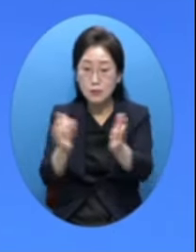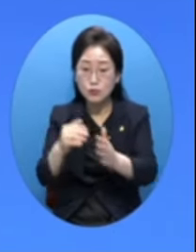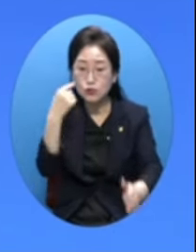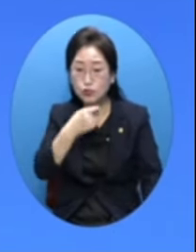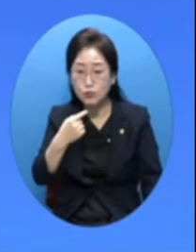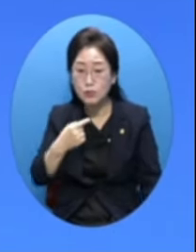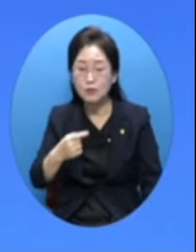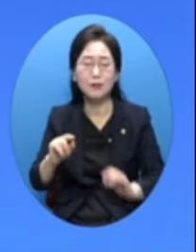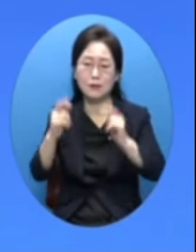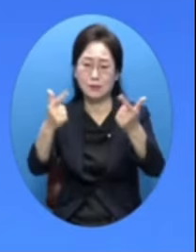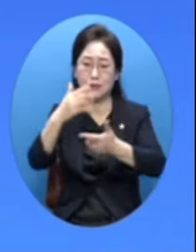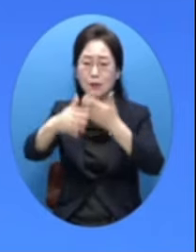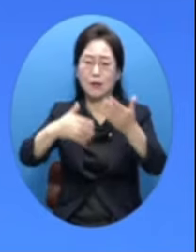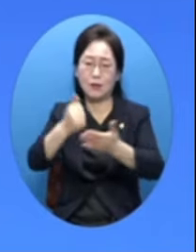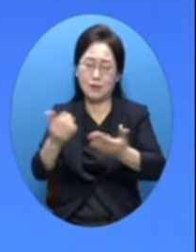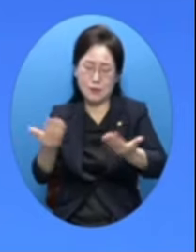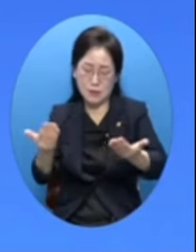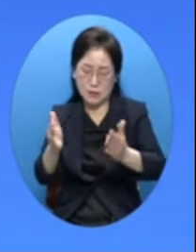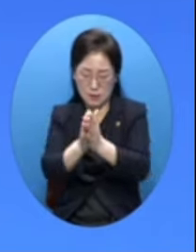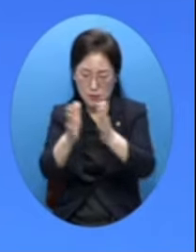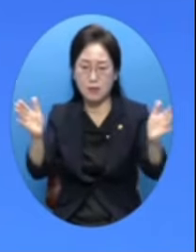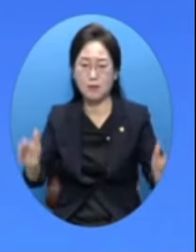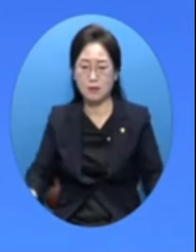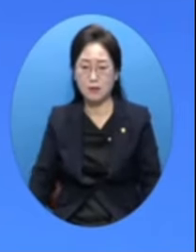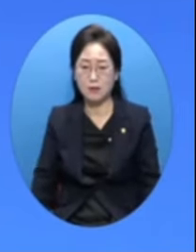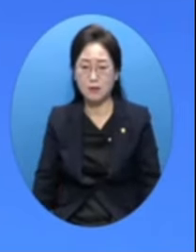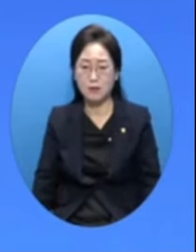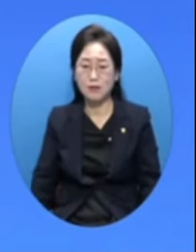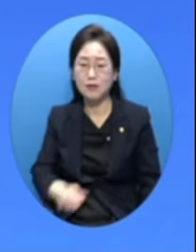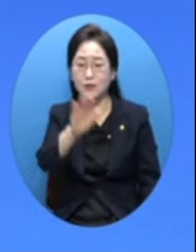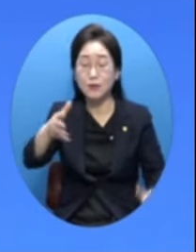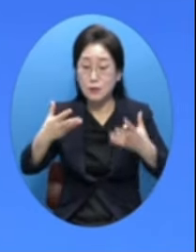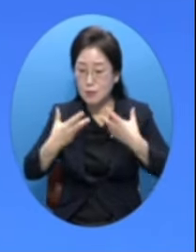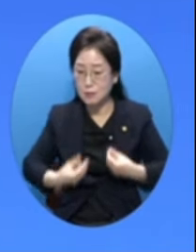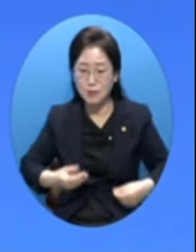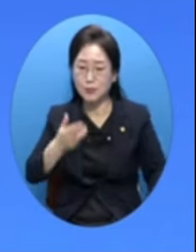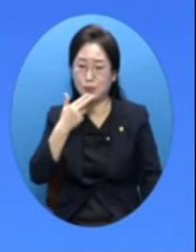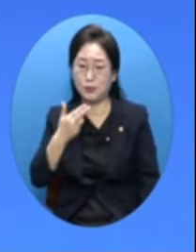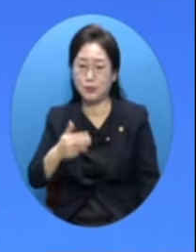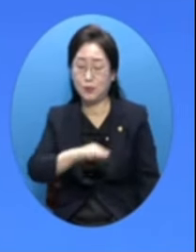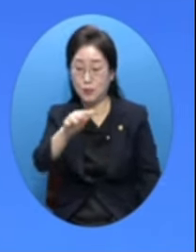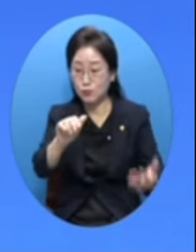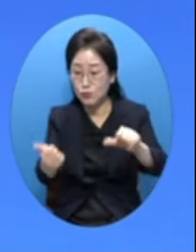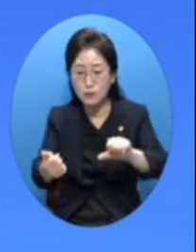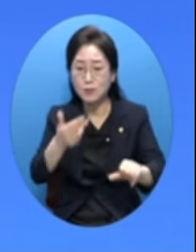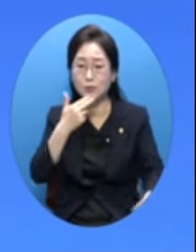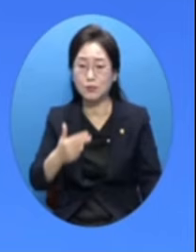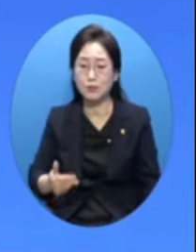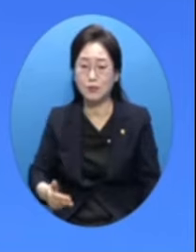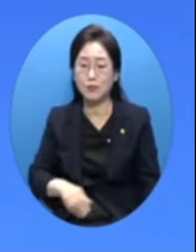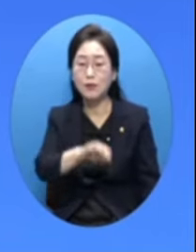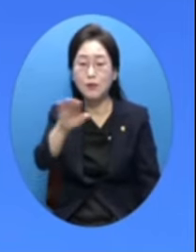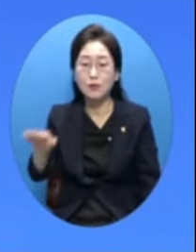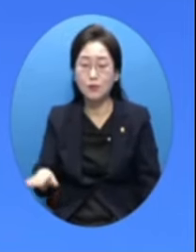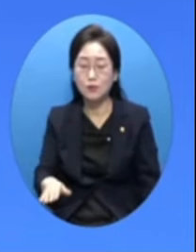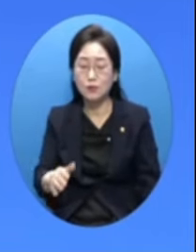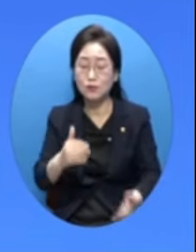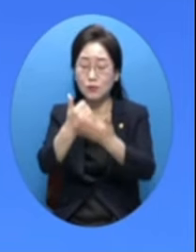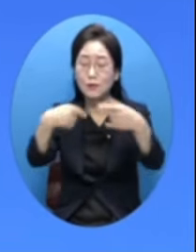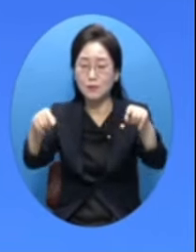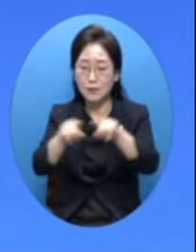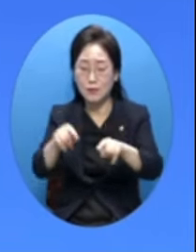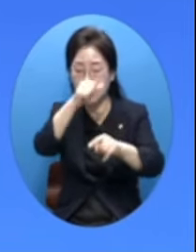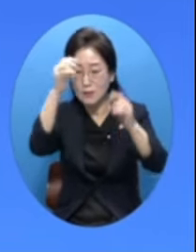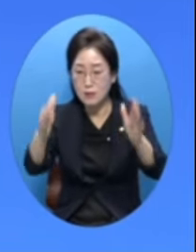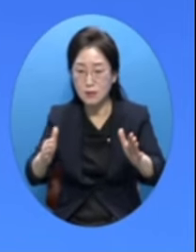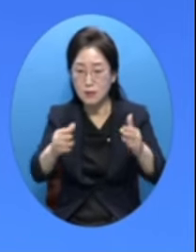것이 하나님의 역사의 시작인 것입니다. 우리에게 절망은 없습니다. 우리에게 죽음은 없습니다. 우리에게 주님이 함께 하시고 우리 일생을